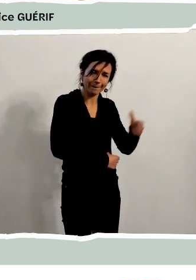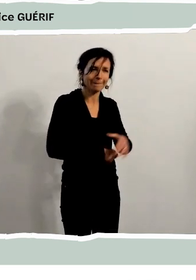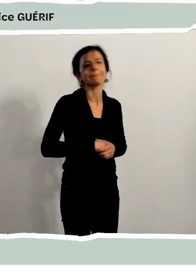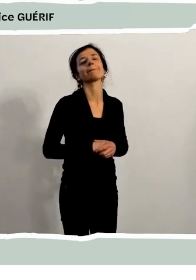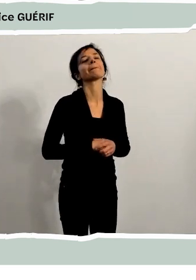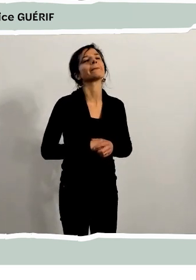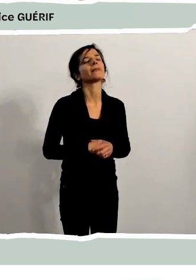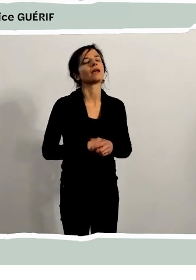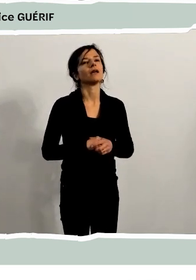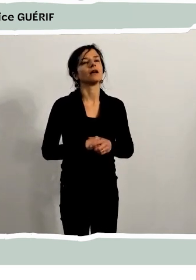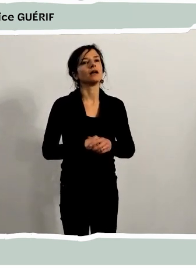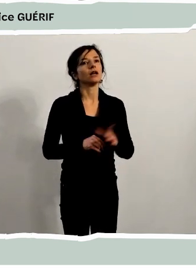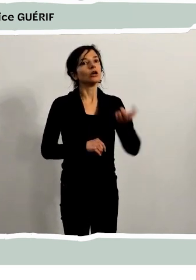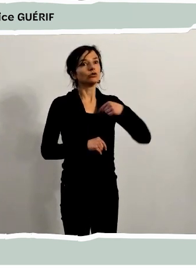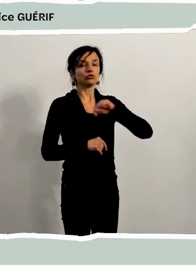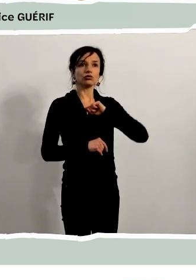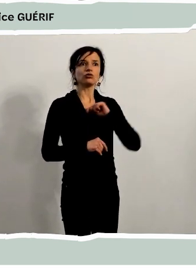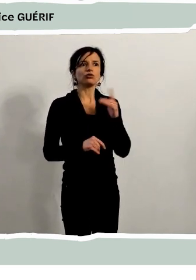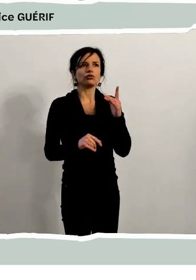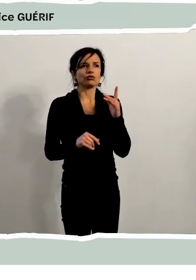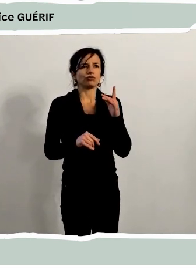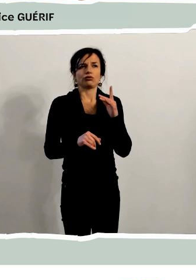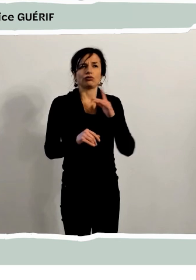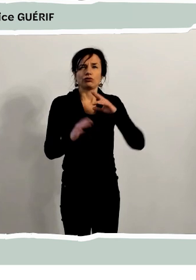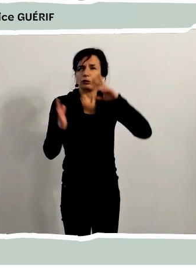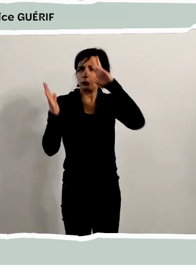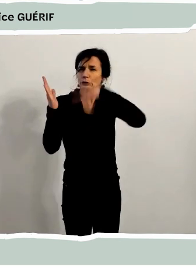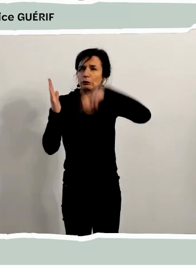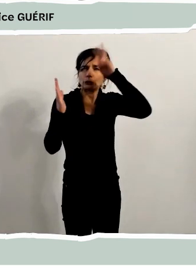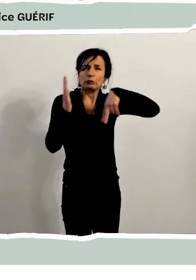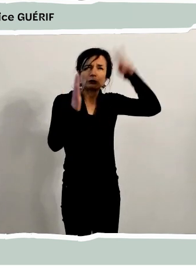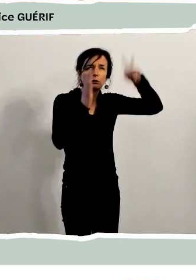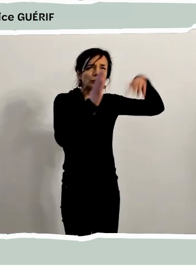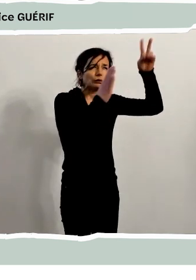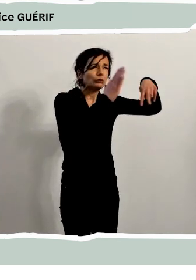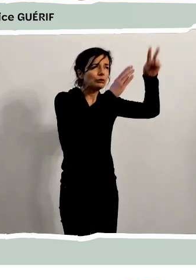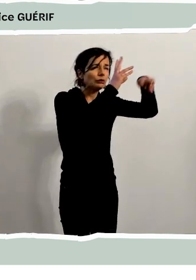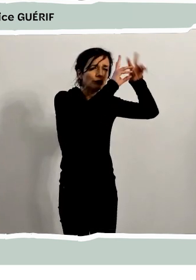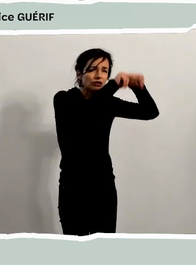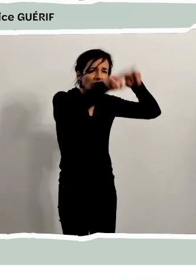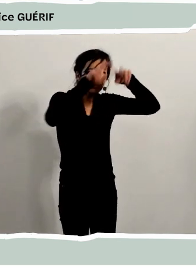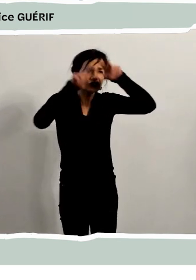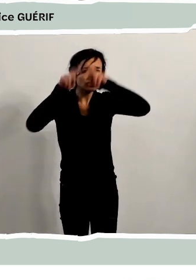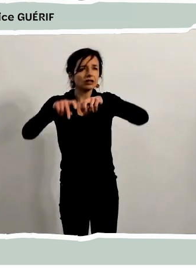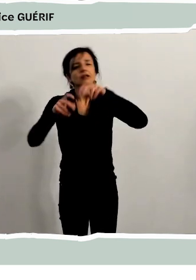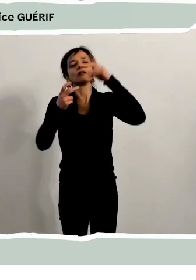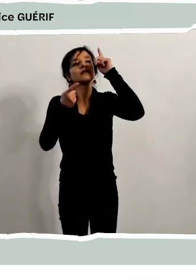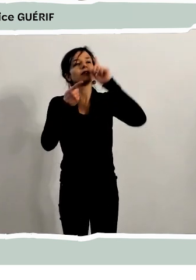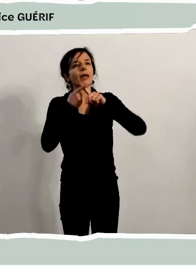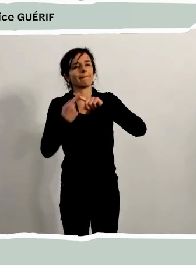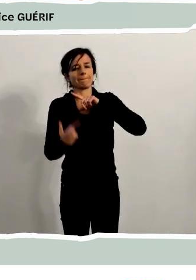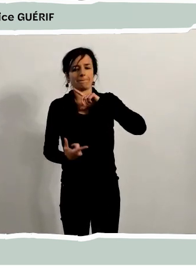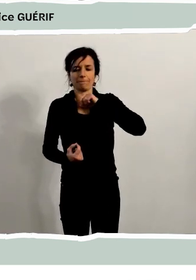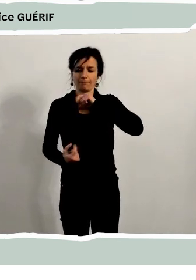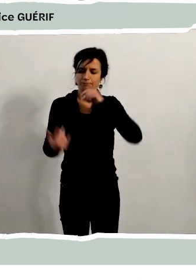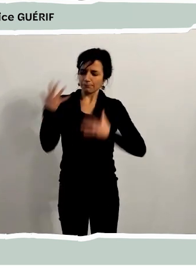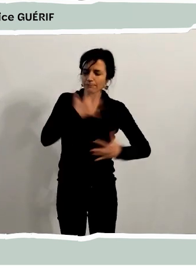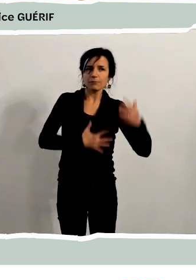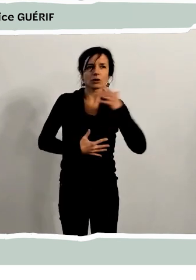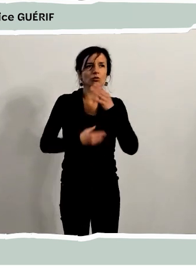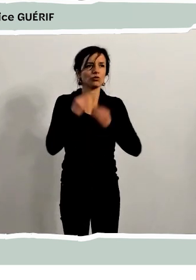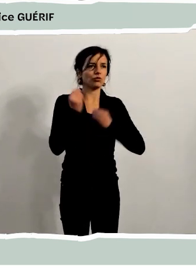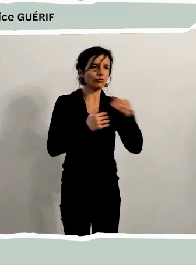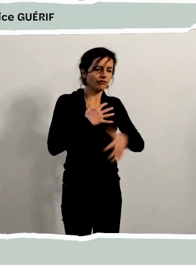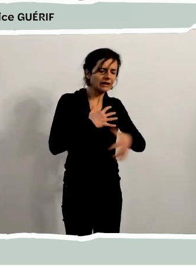a de très nombreuses publications que l'on retrouve pour faire le lien entre perturbateurs endocriniens et fertilité. Je vous